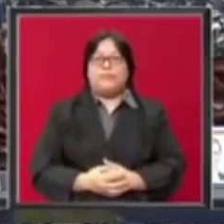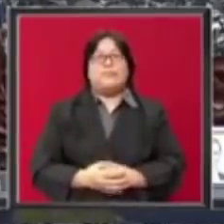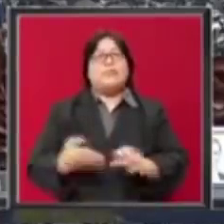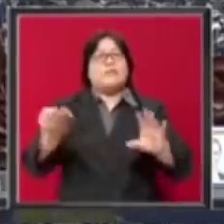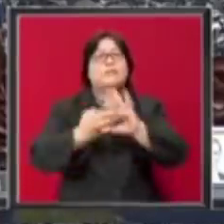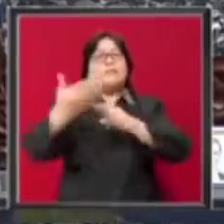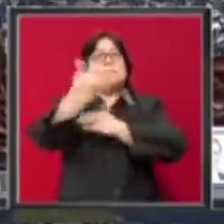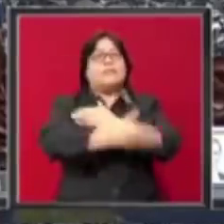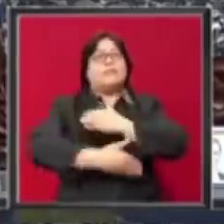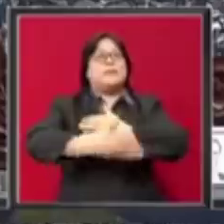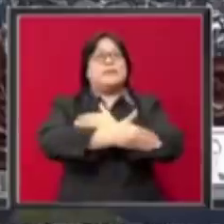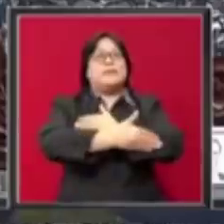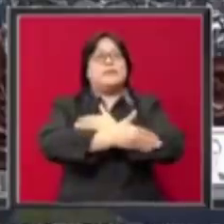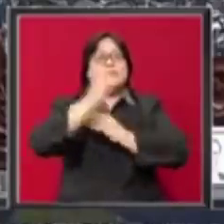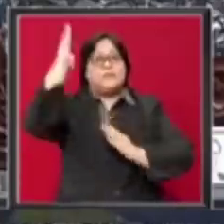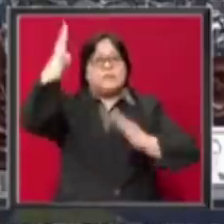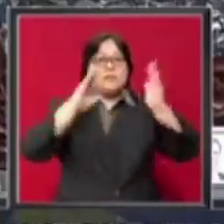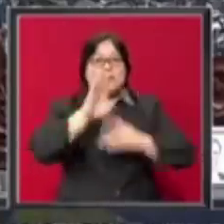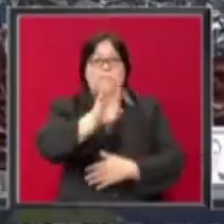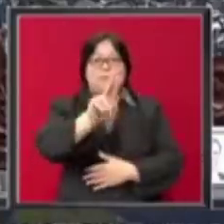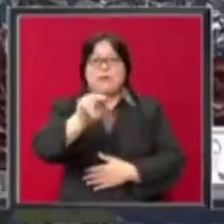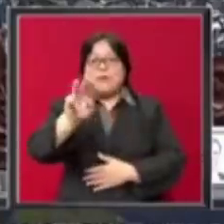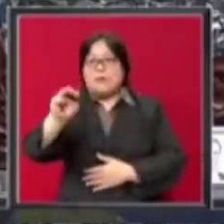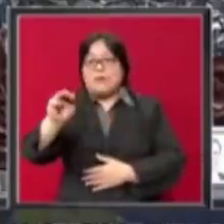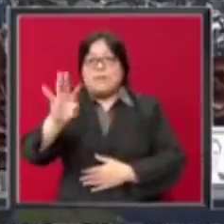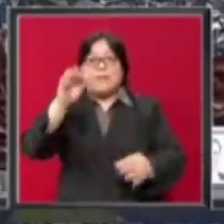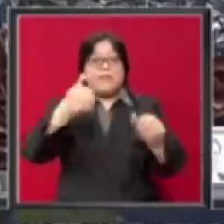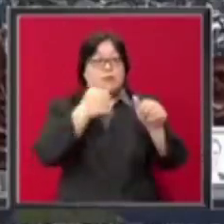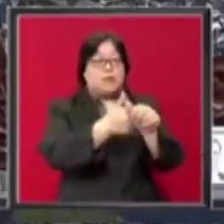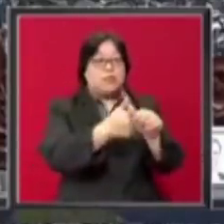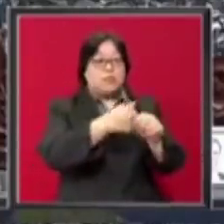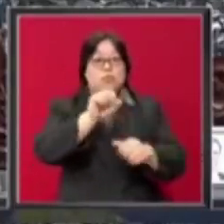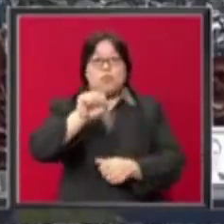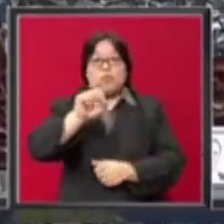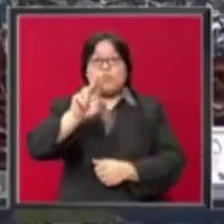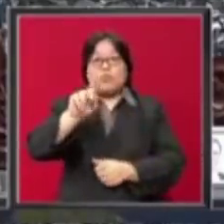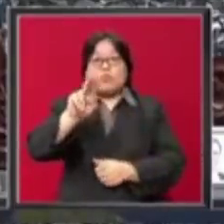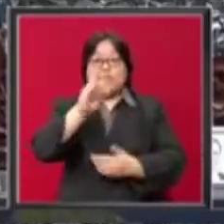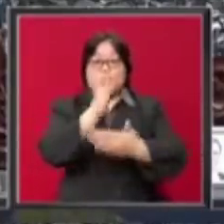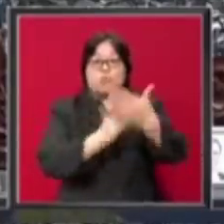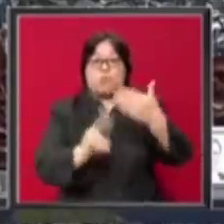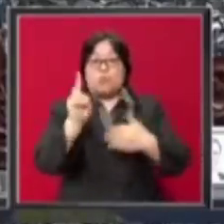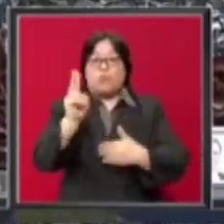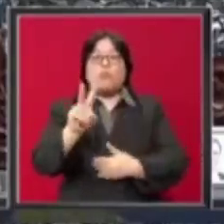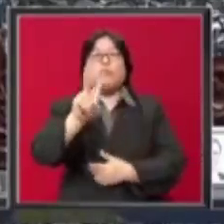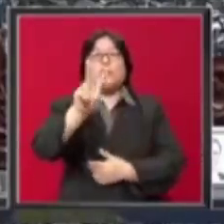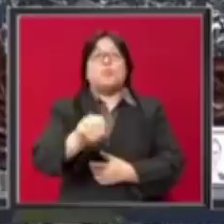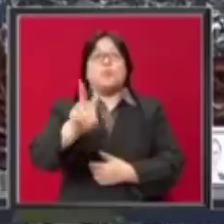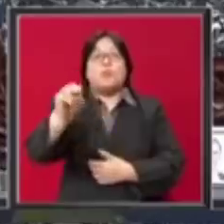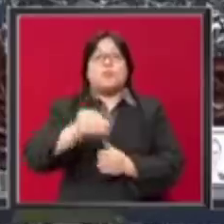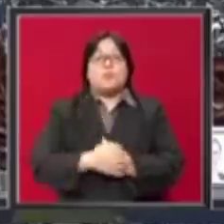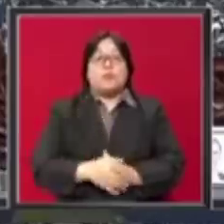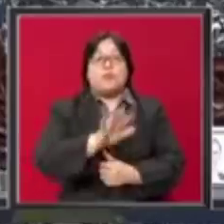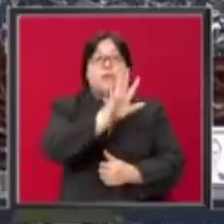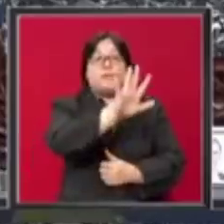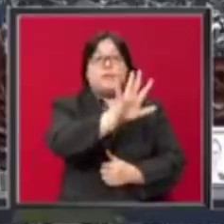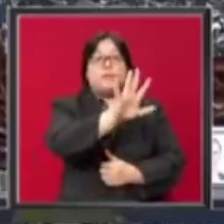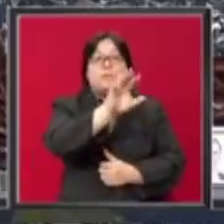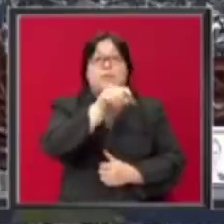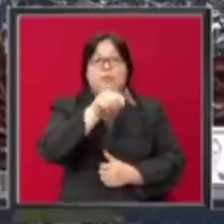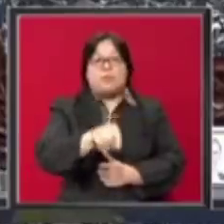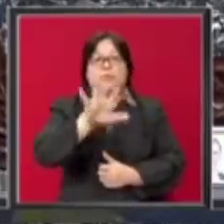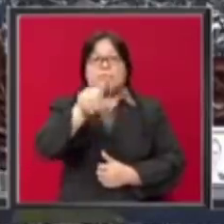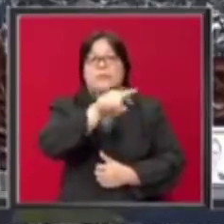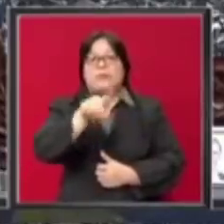Bank Negara Malaysia dalam prestasi suku ekonomi suku kedua tahun 2020 5.5